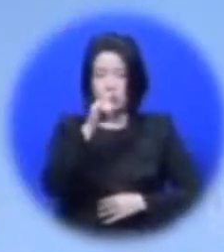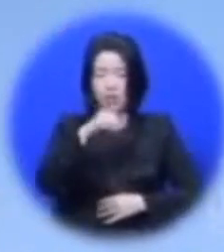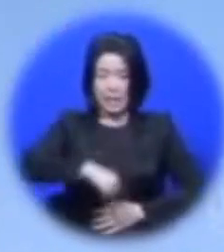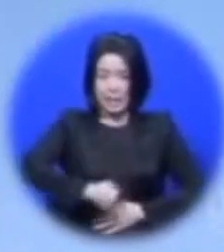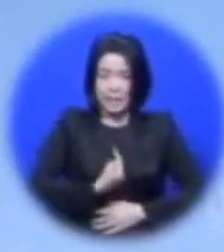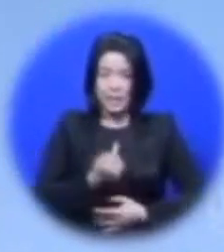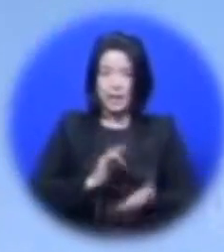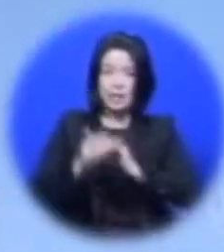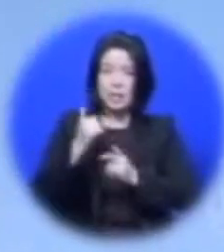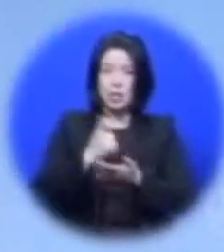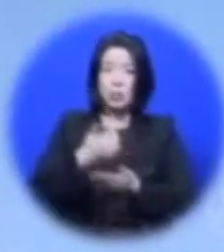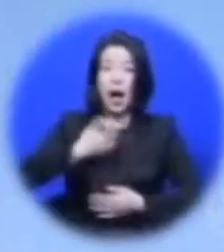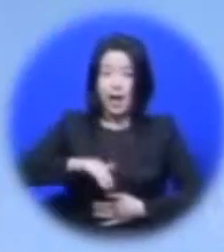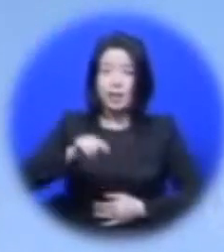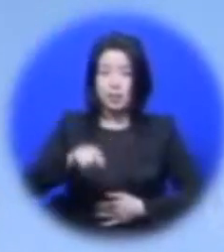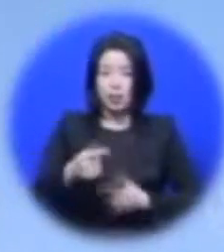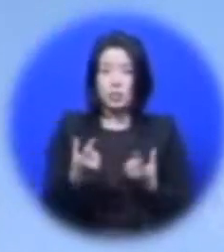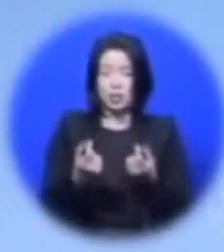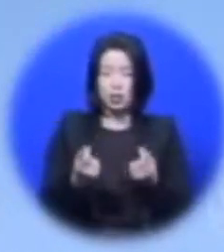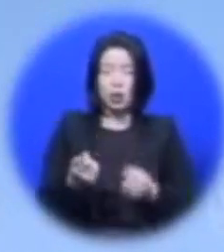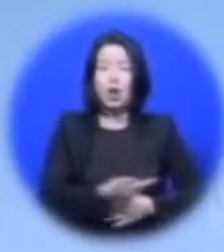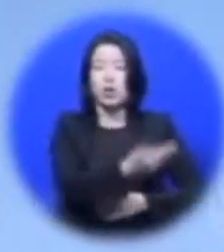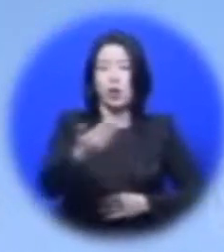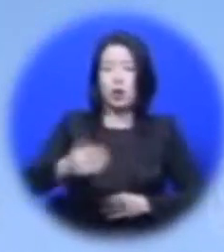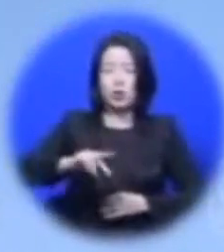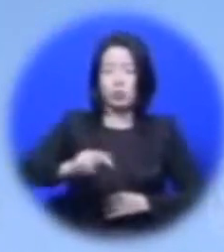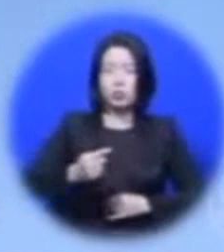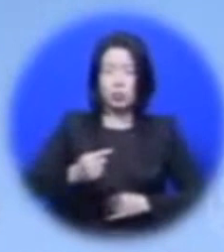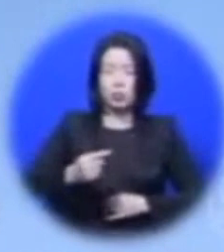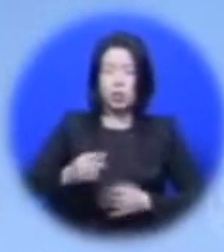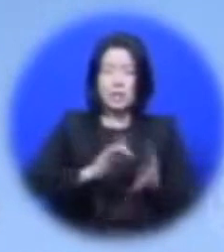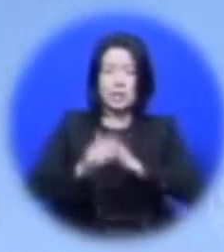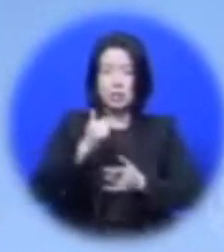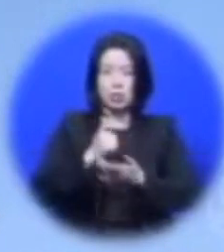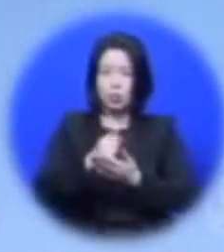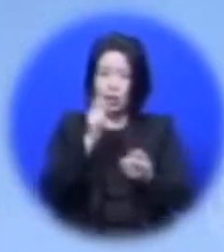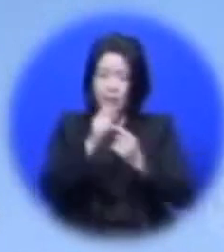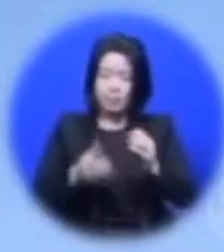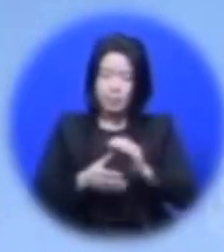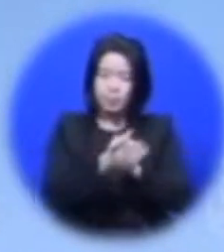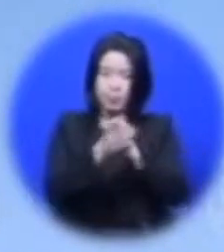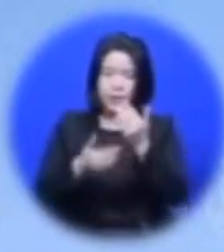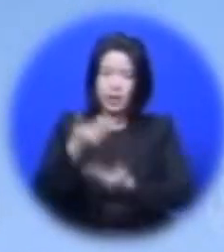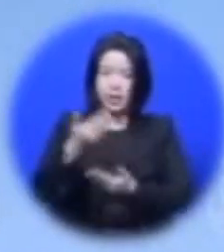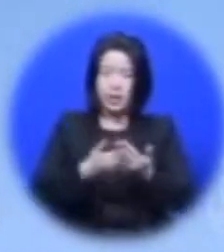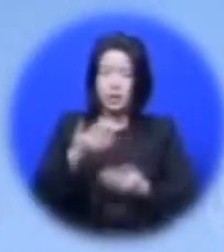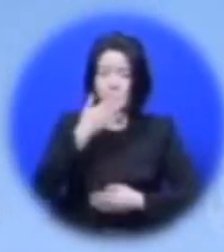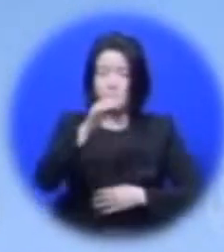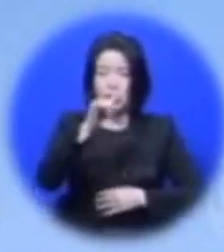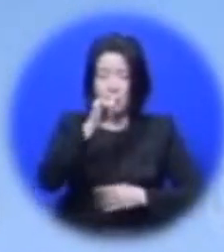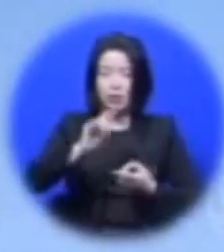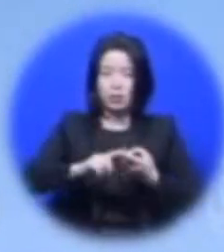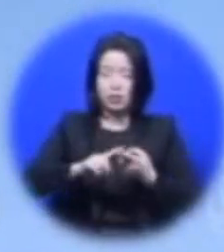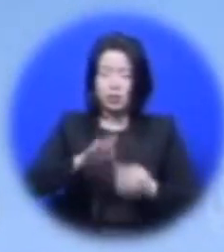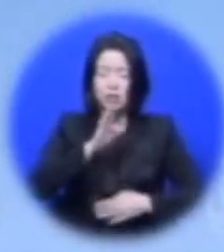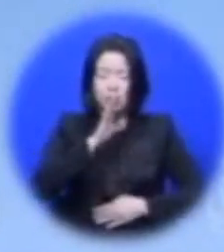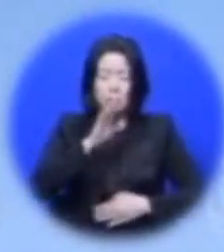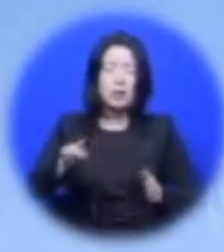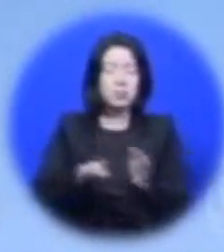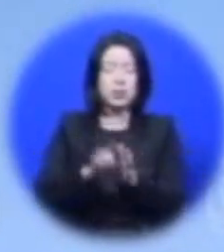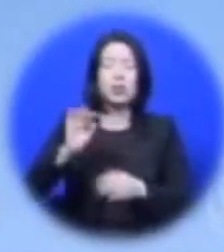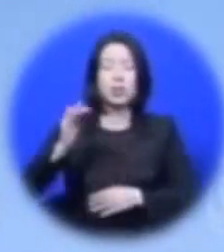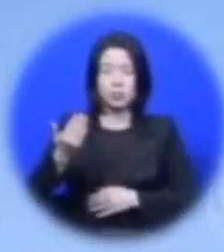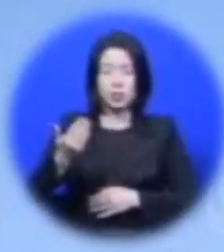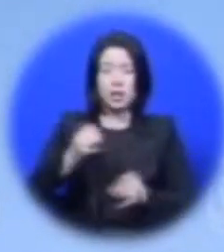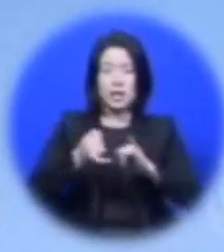예수님을 아는 것처럼 여러분들도 예수님과 사귐을 가질 수 있다고 말씀하시는 것을 정말 믿어야 됩니다.